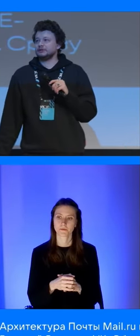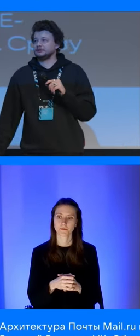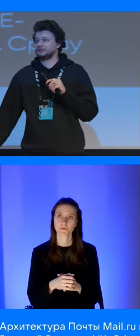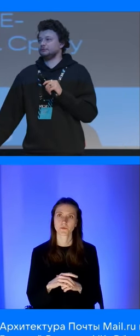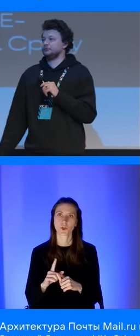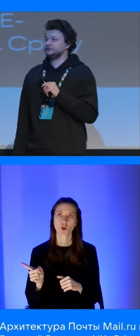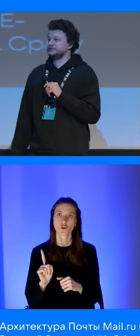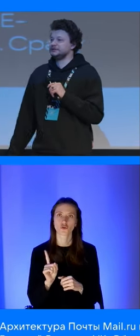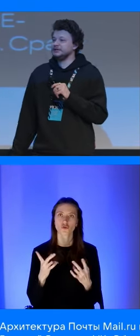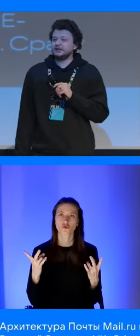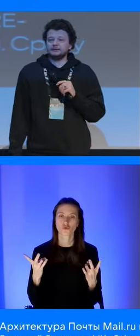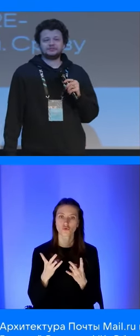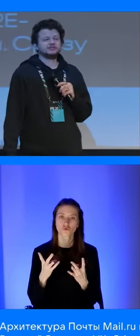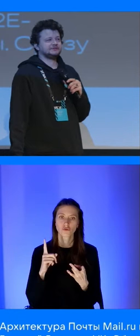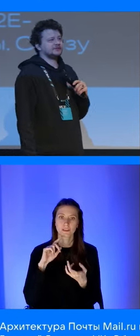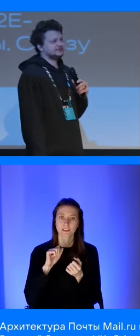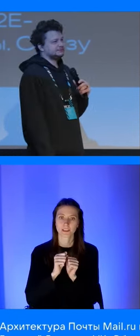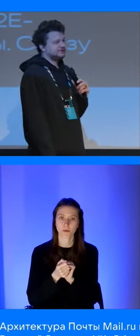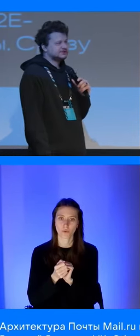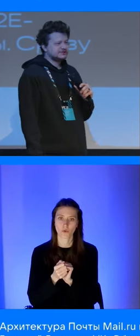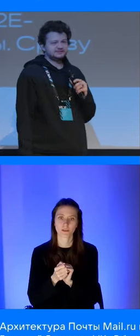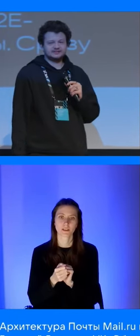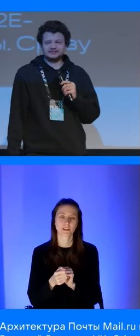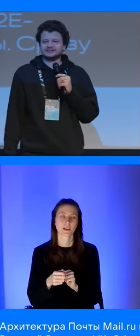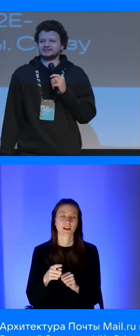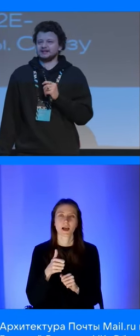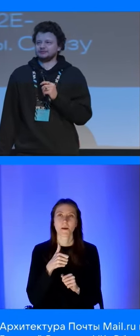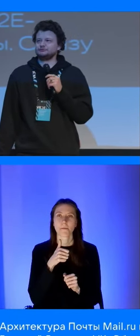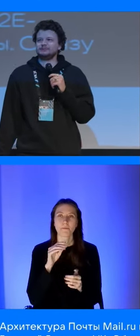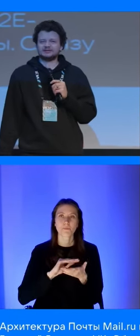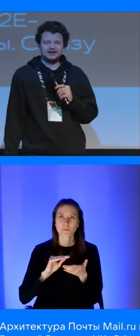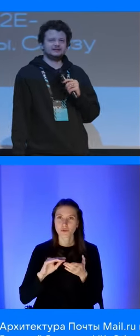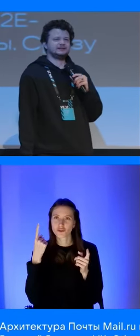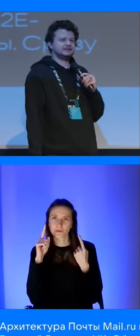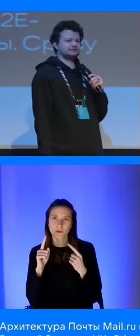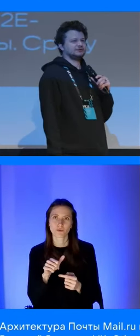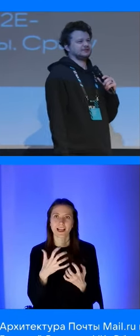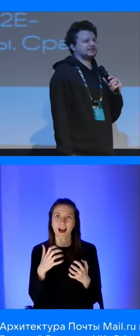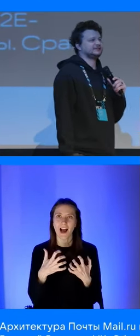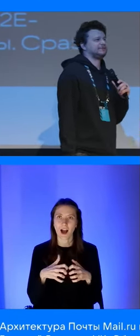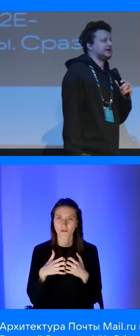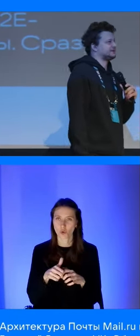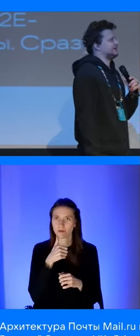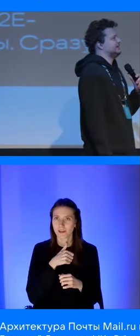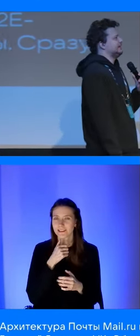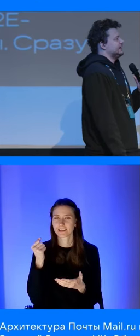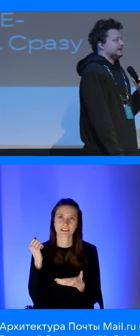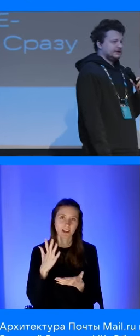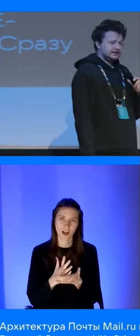Что надо с собой унести? Пишите автотесты. Пишите автотесты сразу, моментально, вот на старте